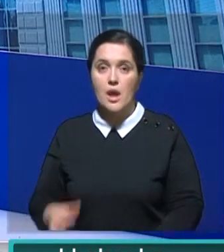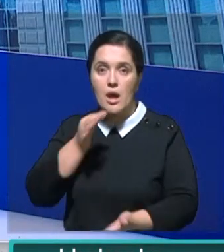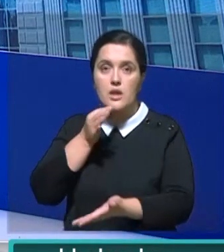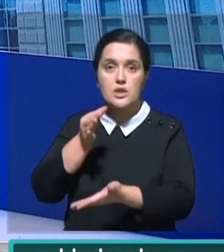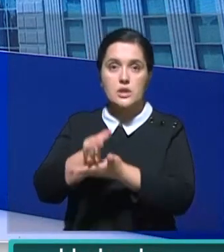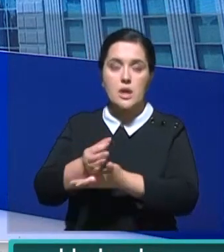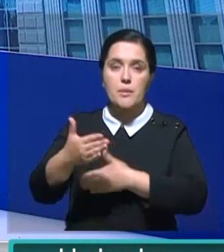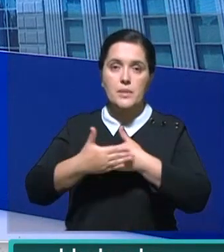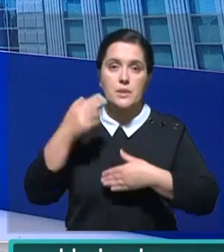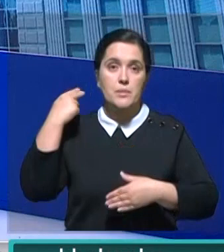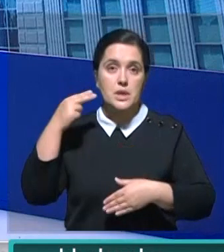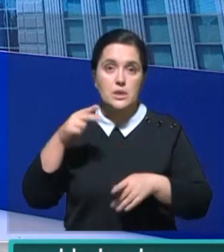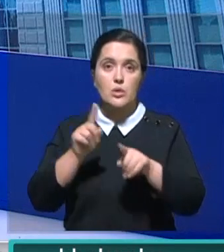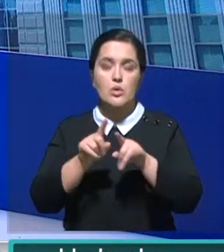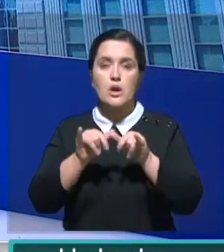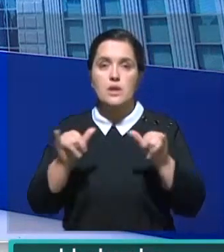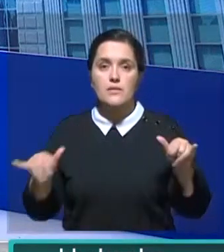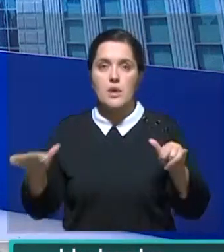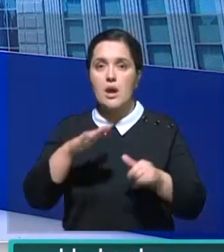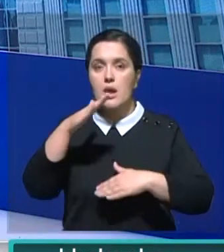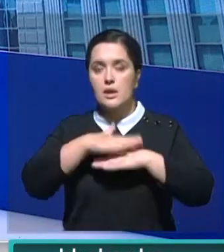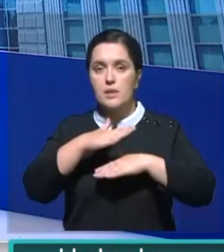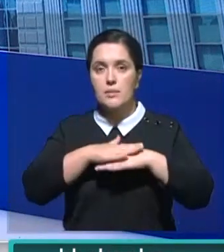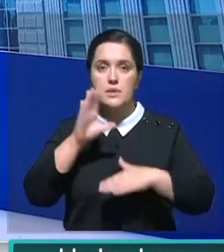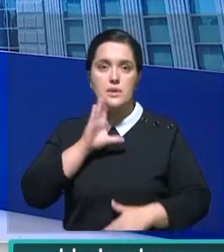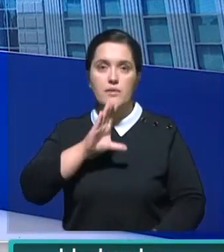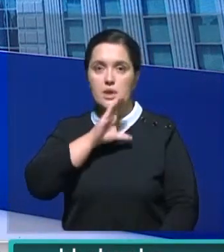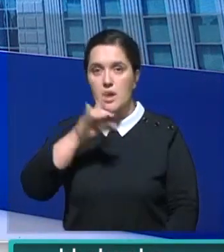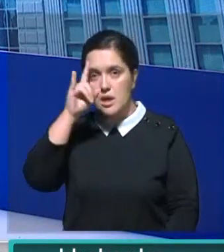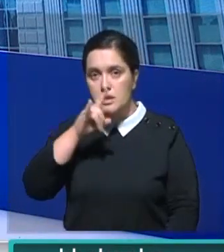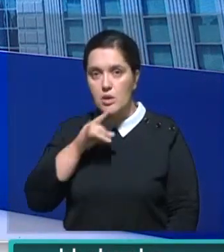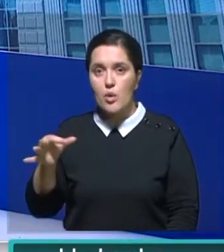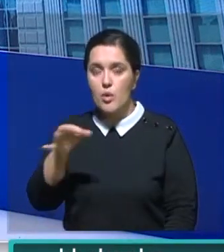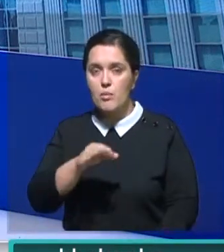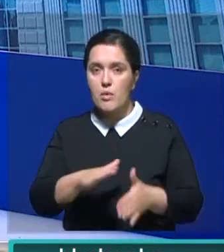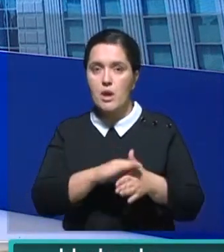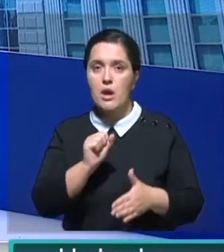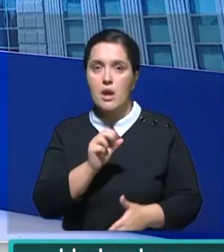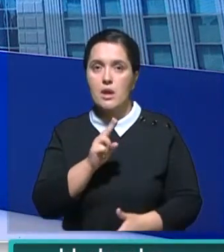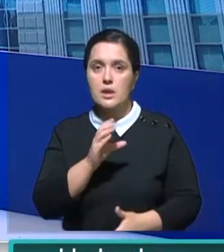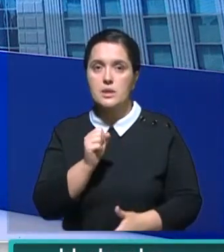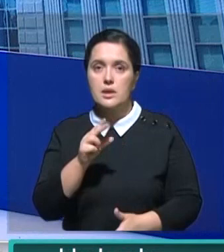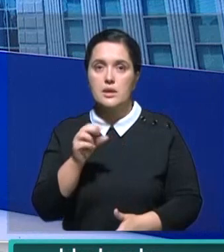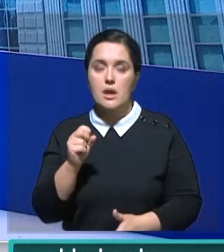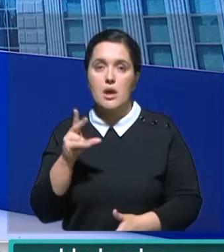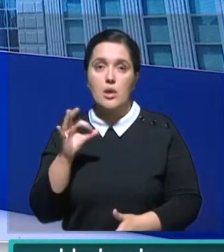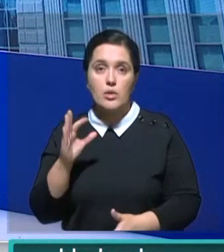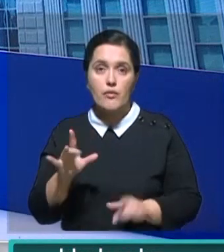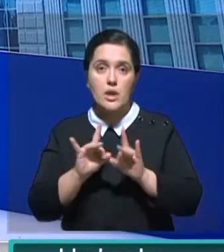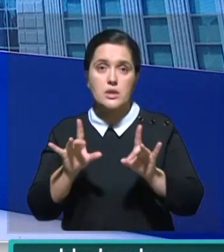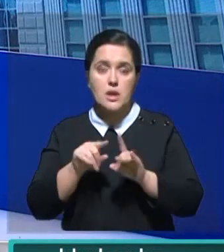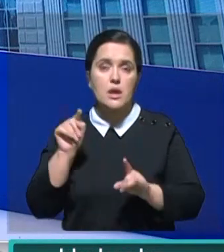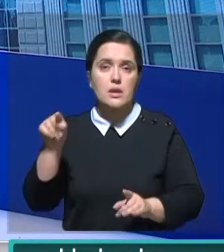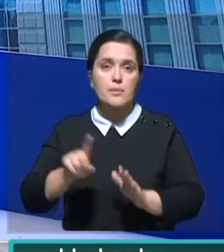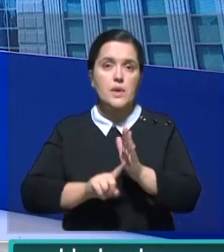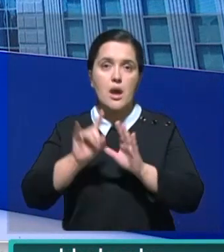Отчитался перед президентом о развитии региона и аким Северо-Казахстанской области. Кумар Аксакалов рассказал, что там